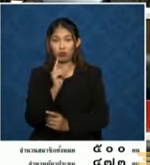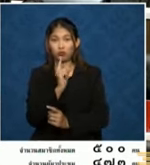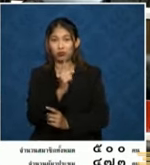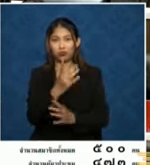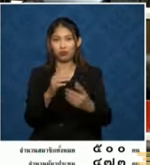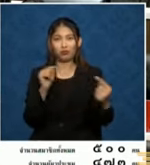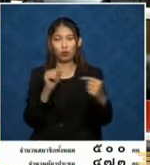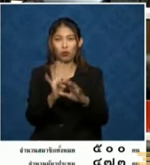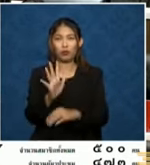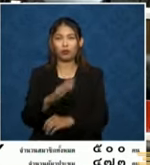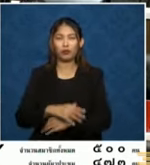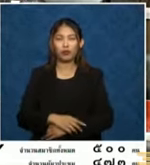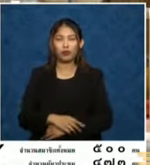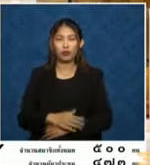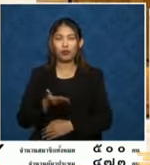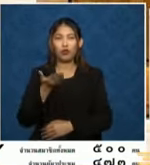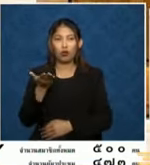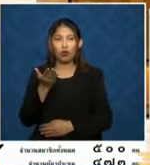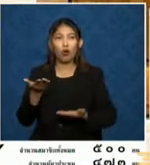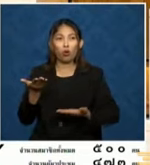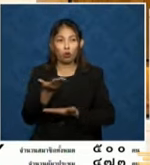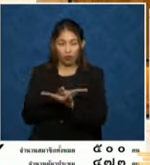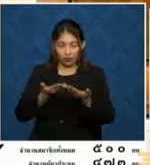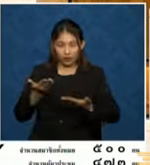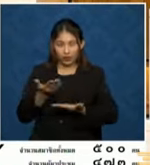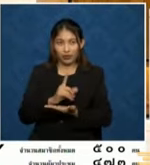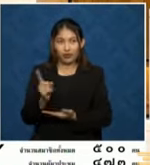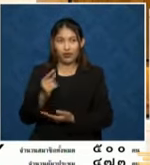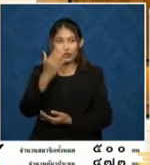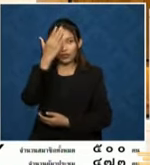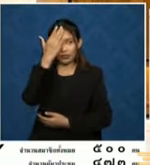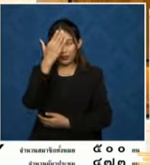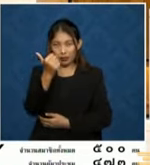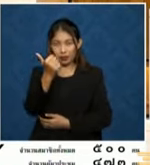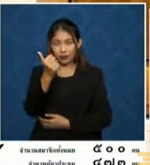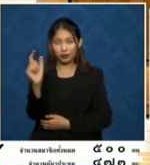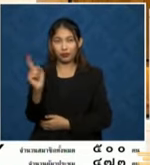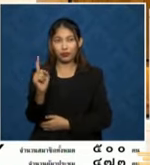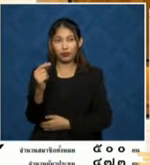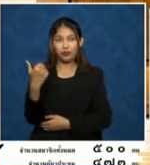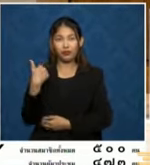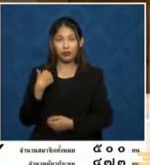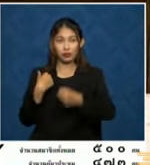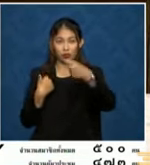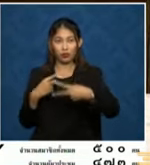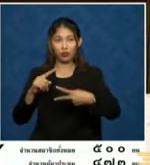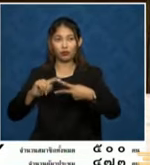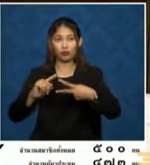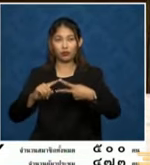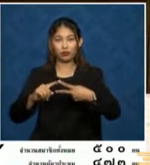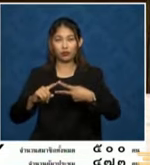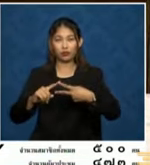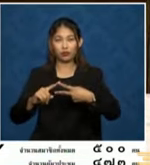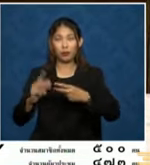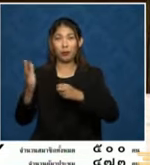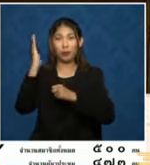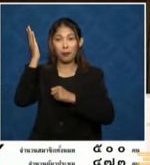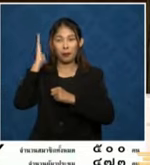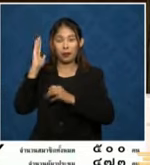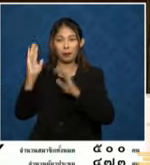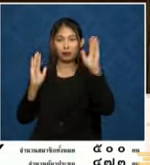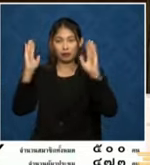คลอยู่แล้วครับ ครับผมขออนุญาตวินิจฉัยนะครับเนื่องจากการจะมี2ประเด็นนะครับประเด็นที่ท่านชัยวัฒนาท้วงติง